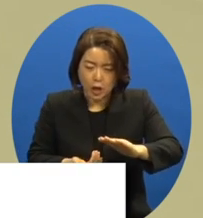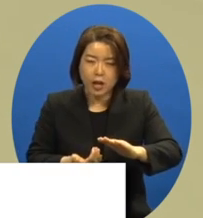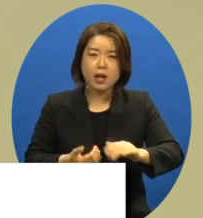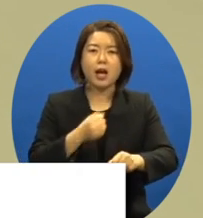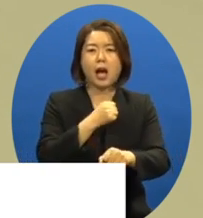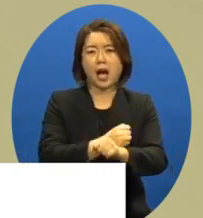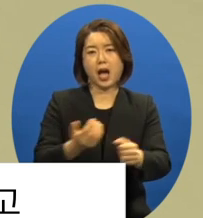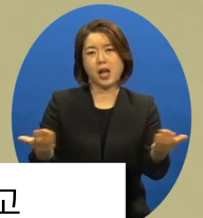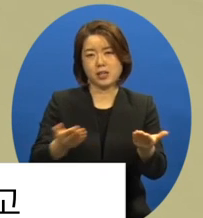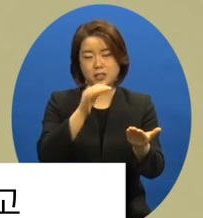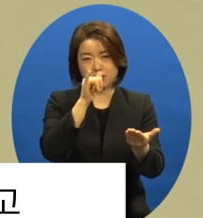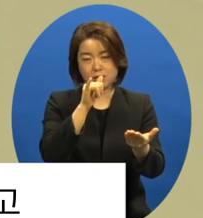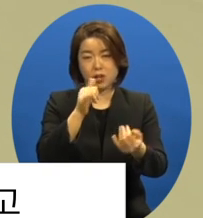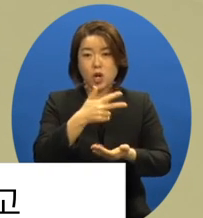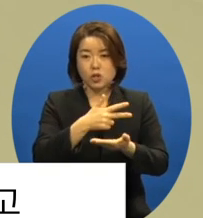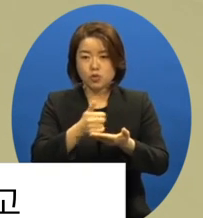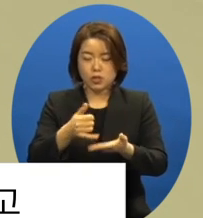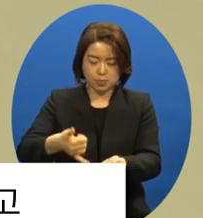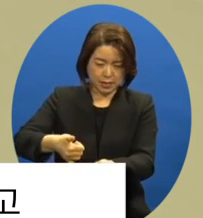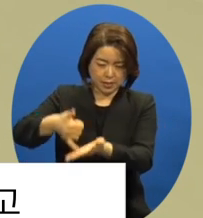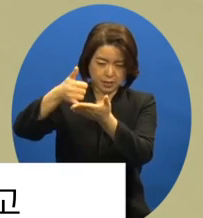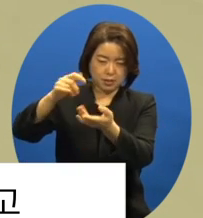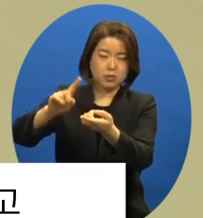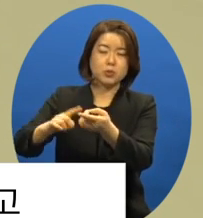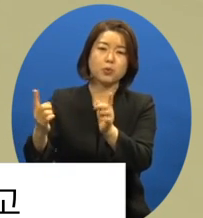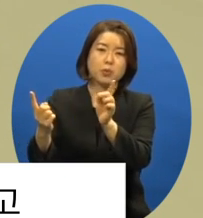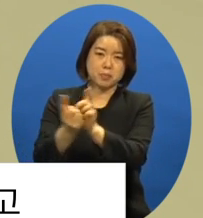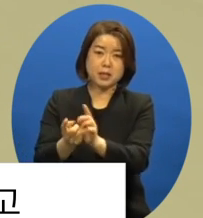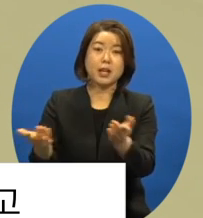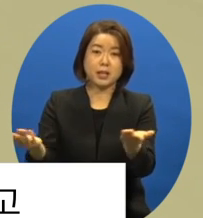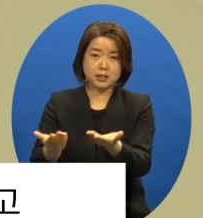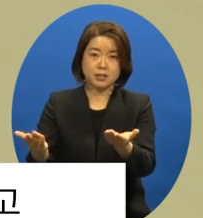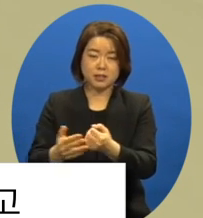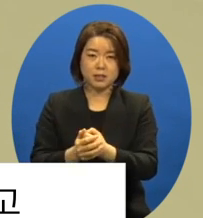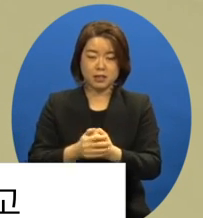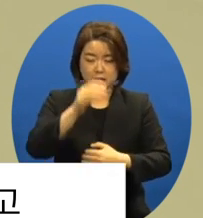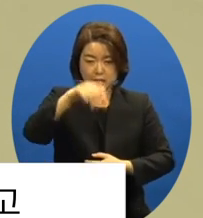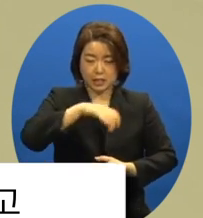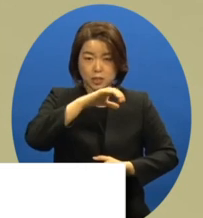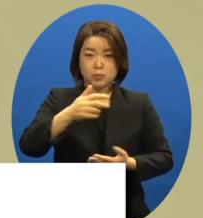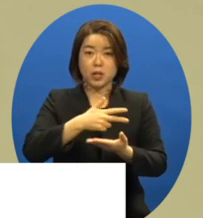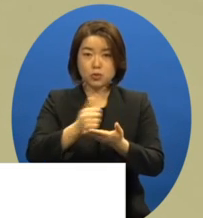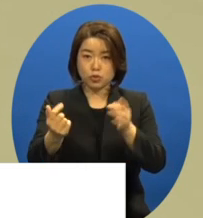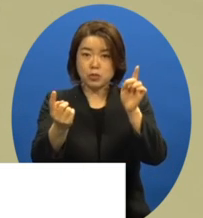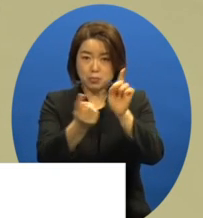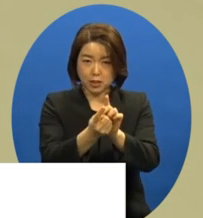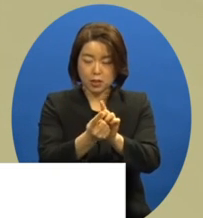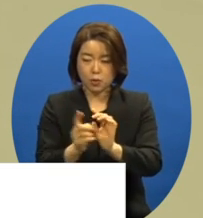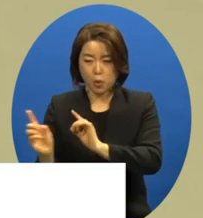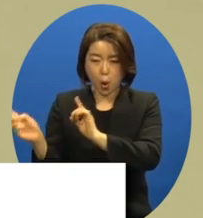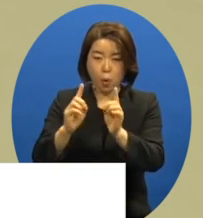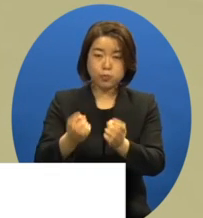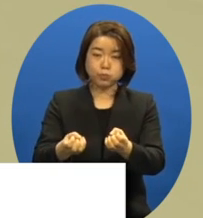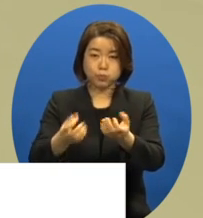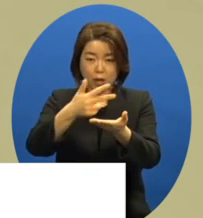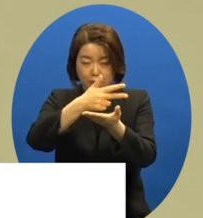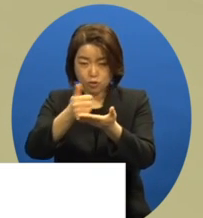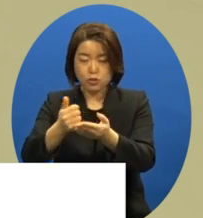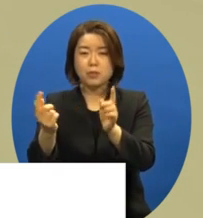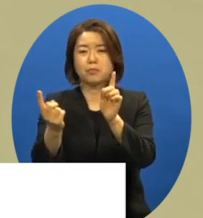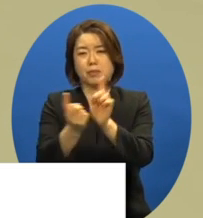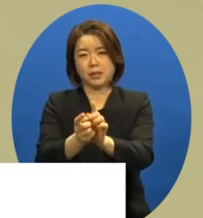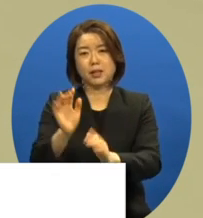있습니다. 주님을 인격적으로 만나는 십자가의 주님을 만나고 부활의 주님을 만나야